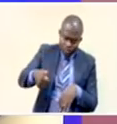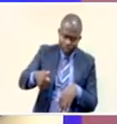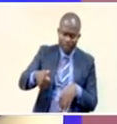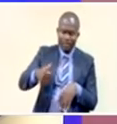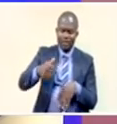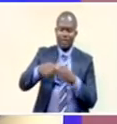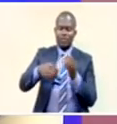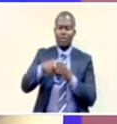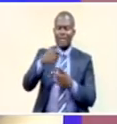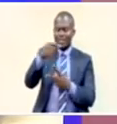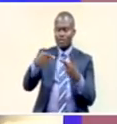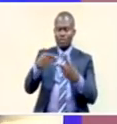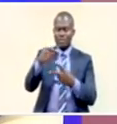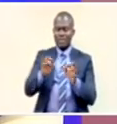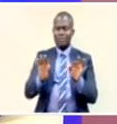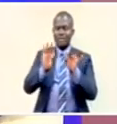ku bintu bibiri